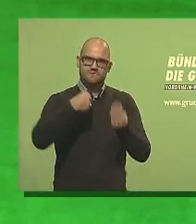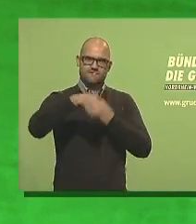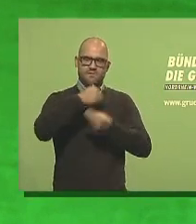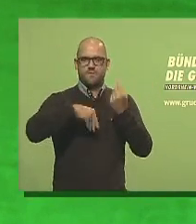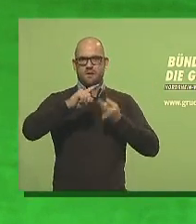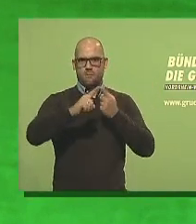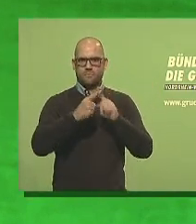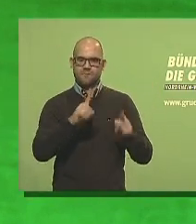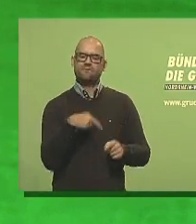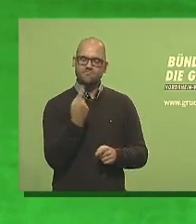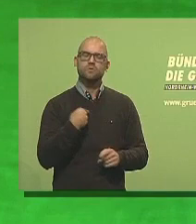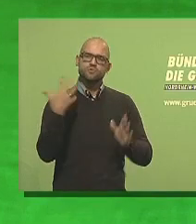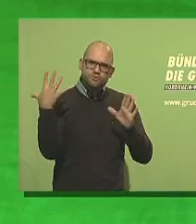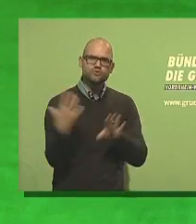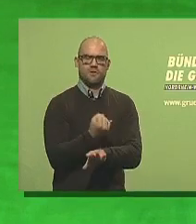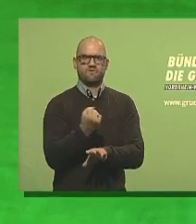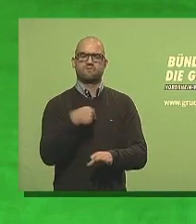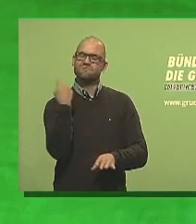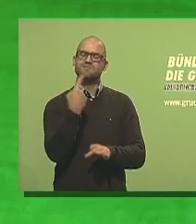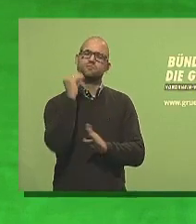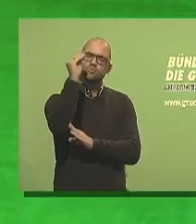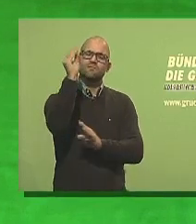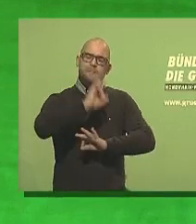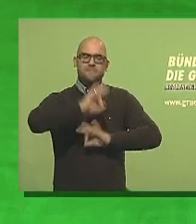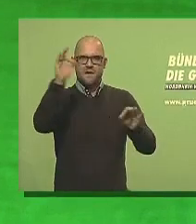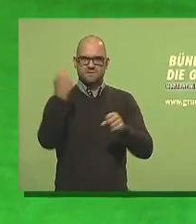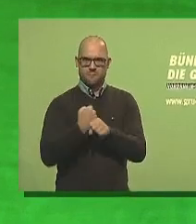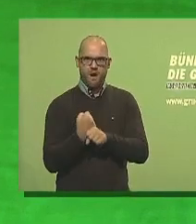können wir anders und das machen wir besser.